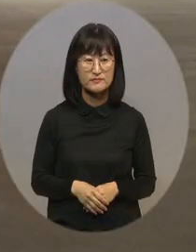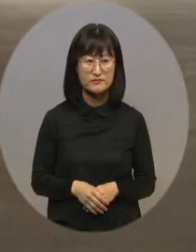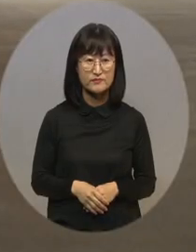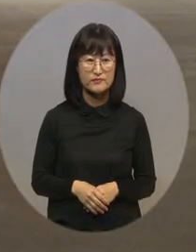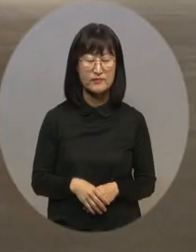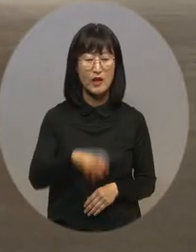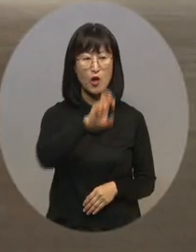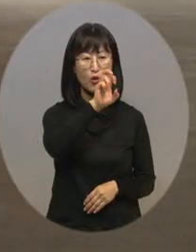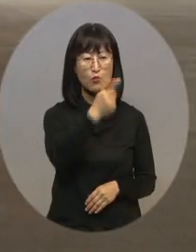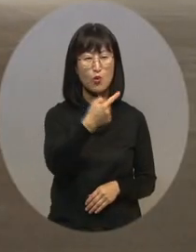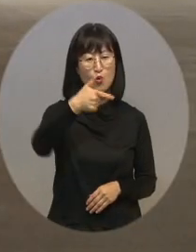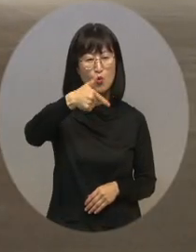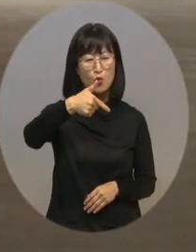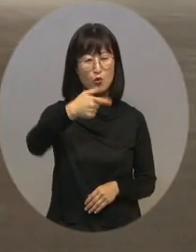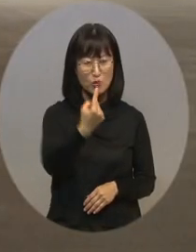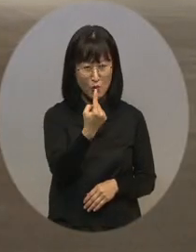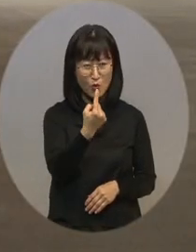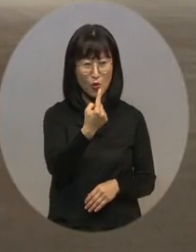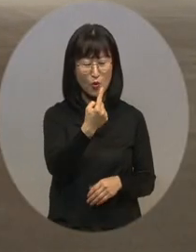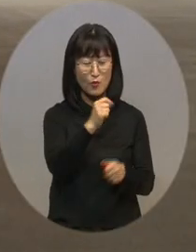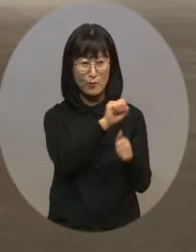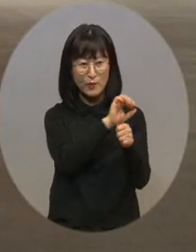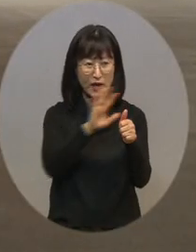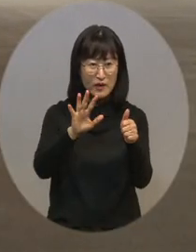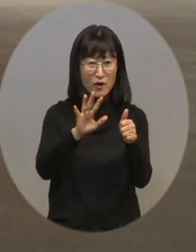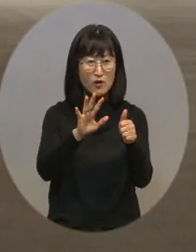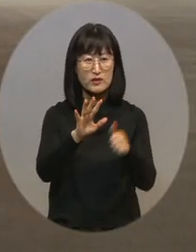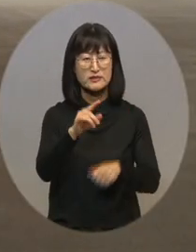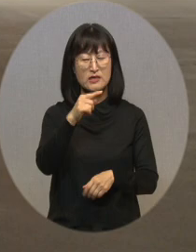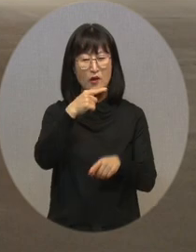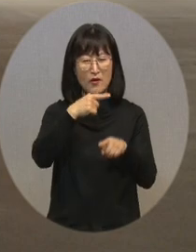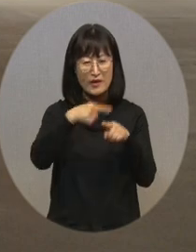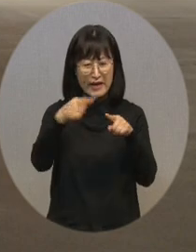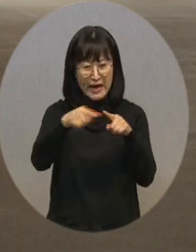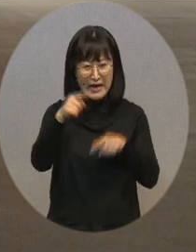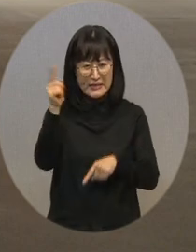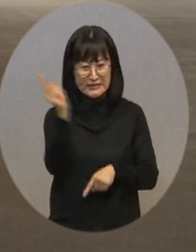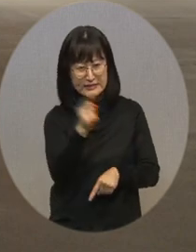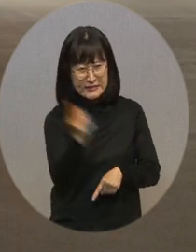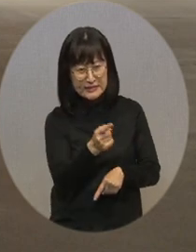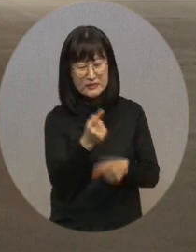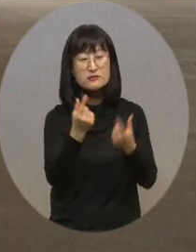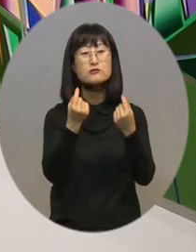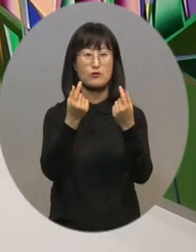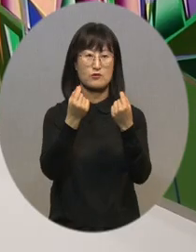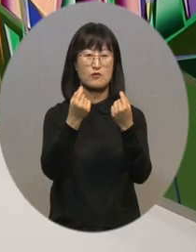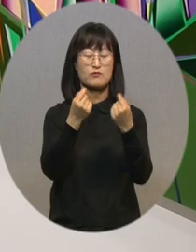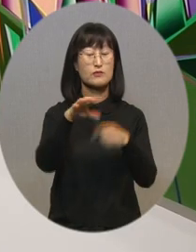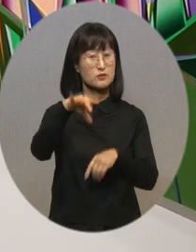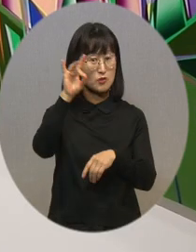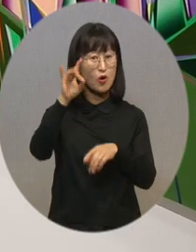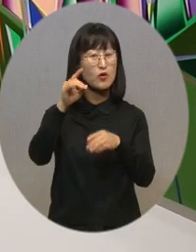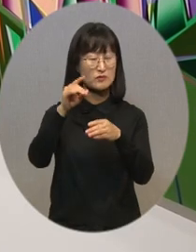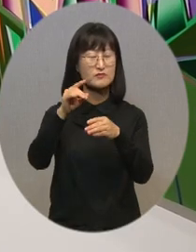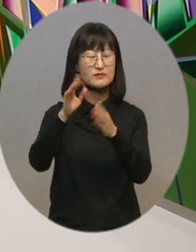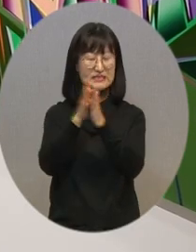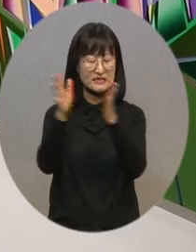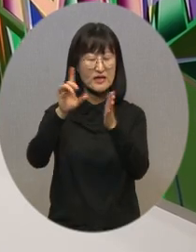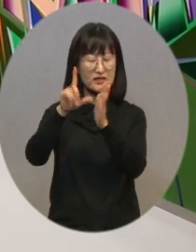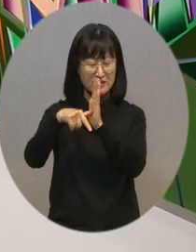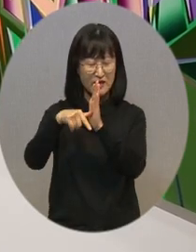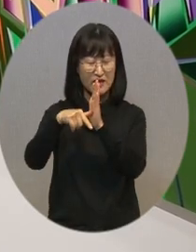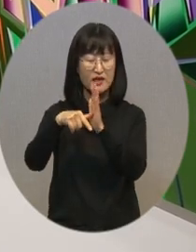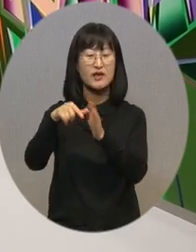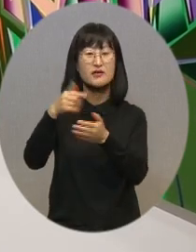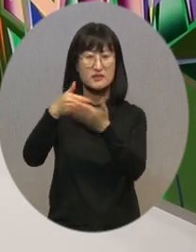모노톤 배경에 칼날처럼 날카로운 직선으로 빛을 구현한 초기작부터 색들을 이용한 콜라주